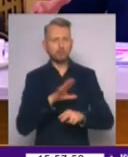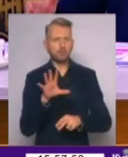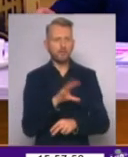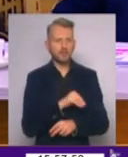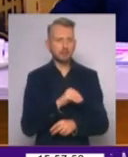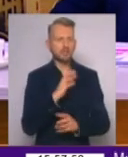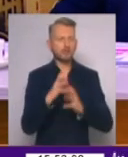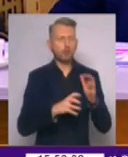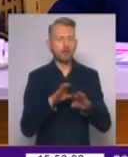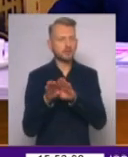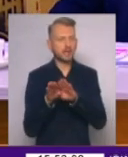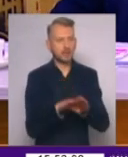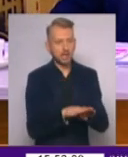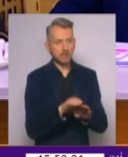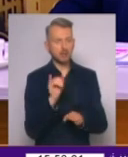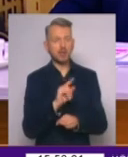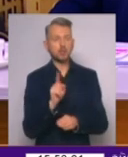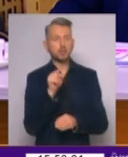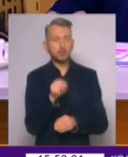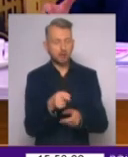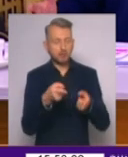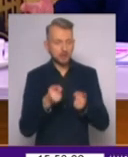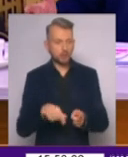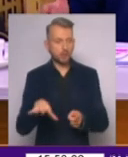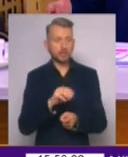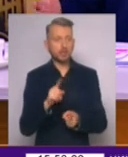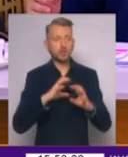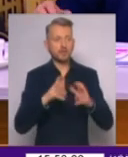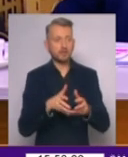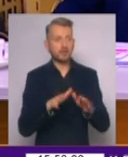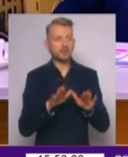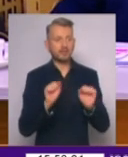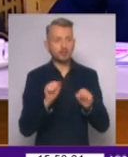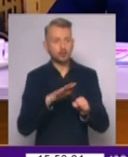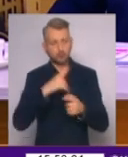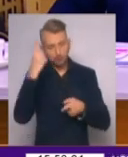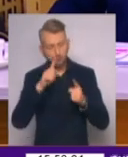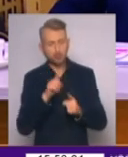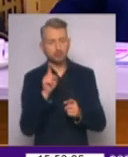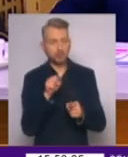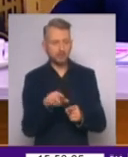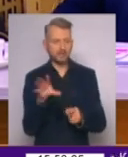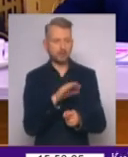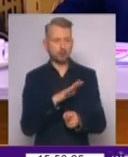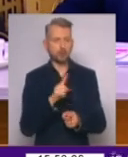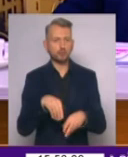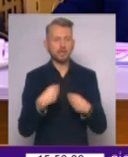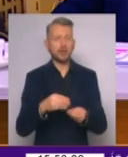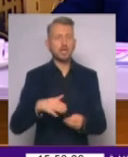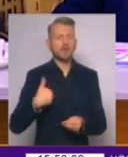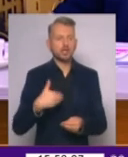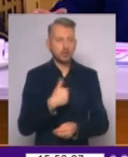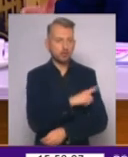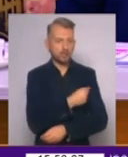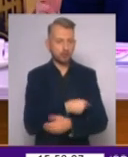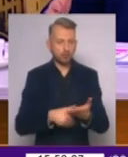всім світовим стандартам, і щоб там дійсно все, що в світі тільки можна було придумати, щоб все там було, щоб надавати ефективну медичну допомогу.